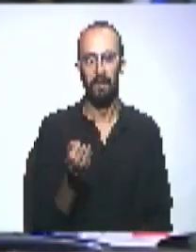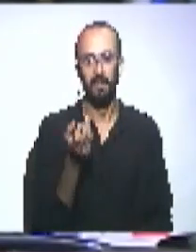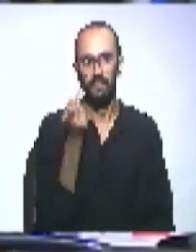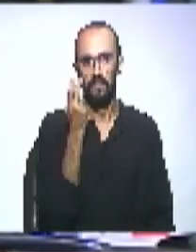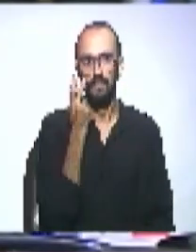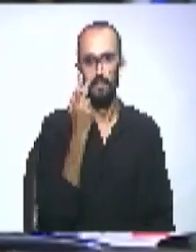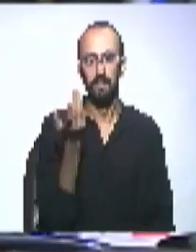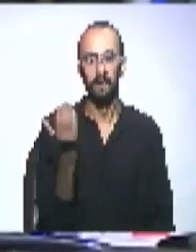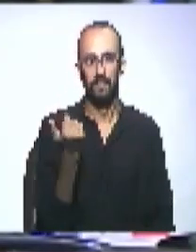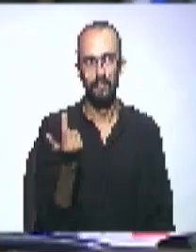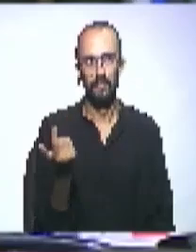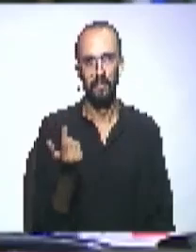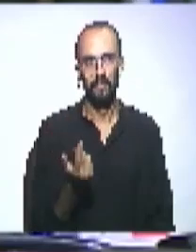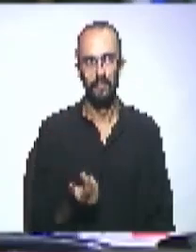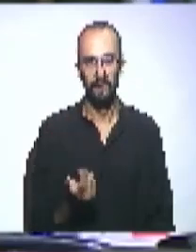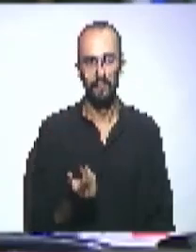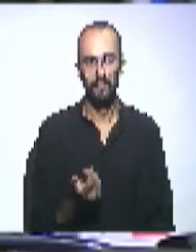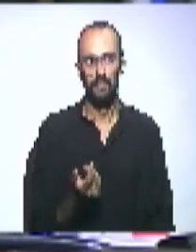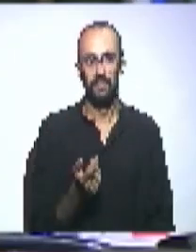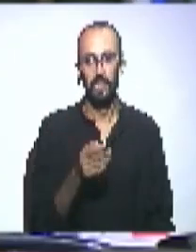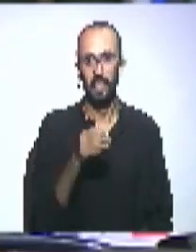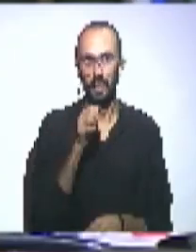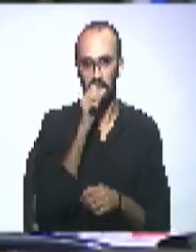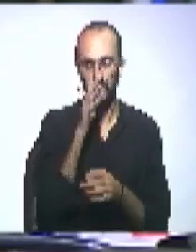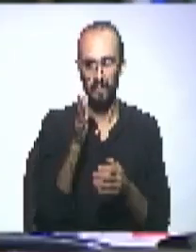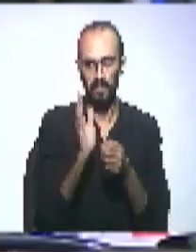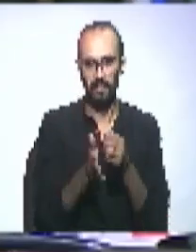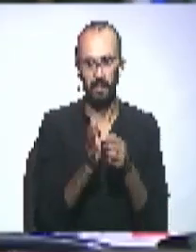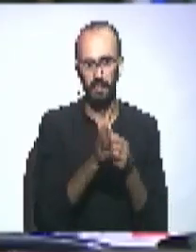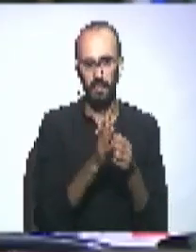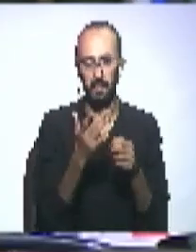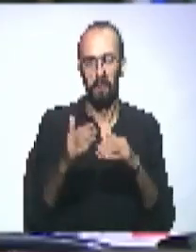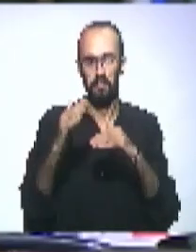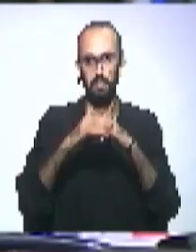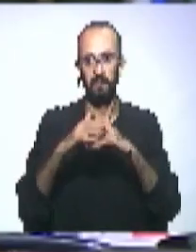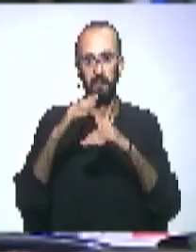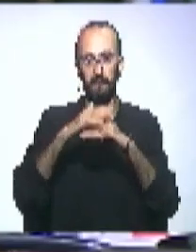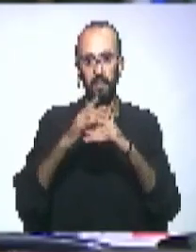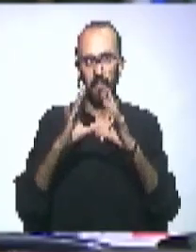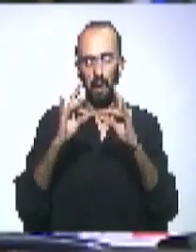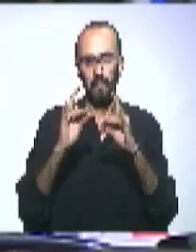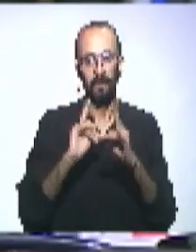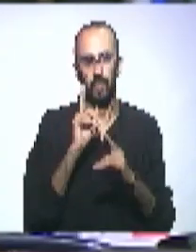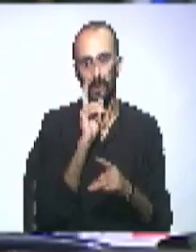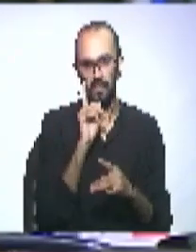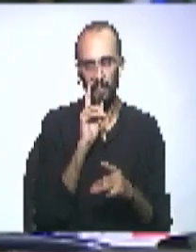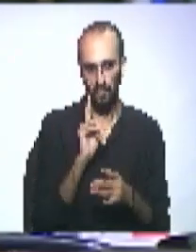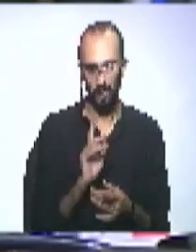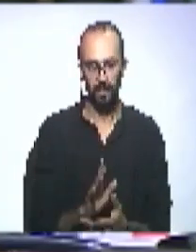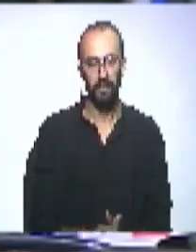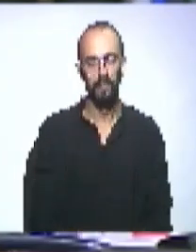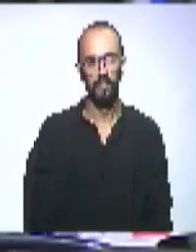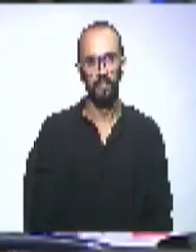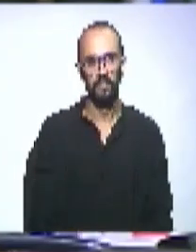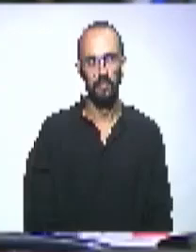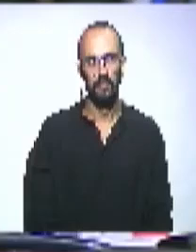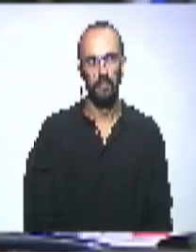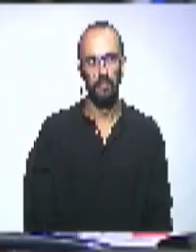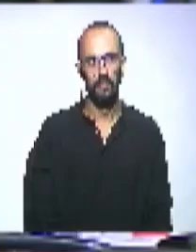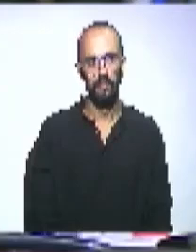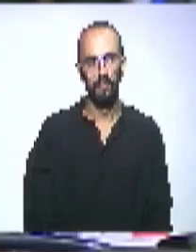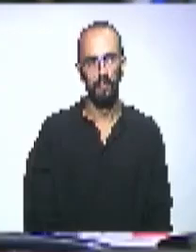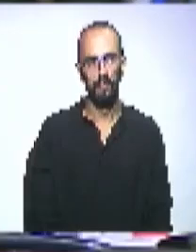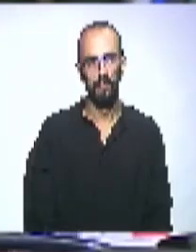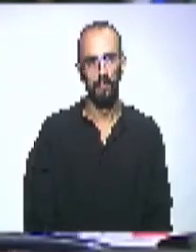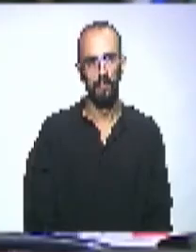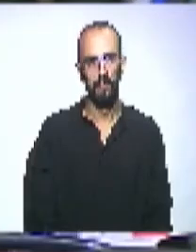بقى. احنا مقطعين الأكياس كده يا جماعة، مناديل كده عشان نخلص الموضوع ونشوف هيبقى عمل معانا كام